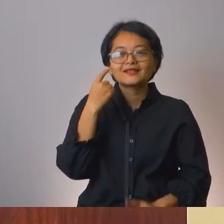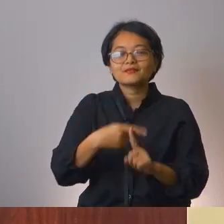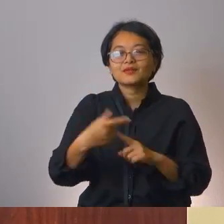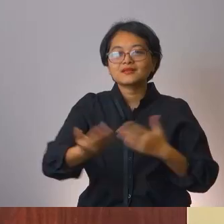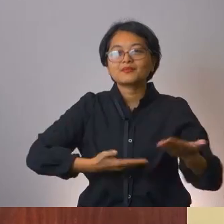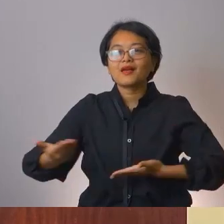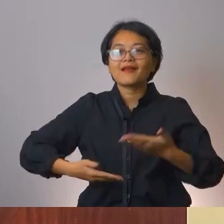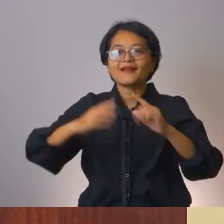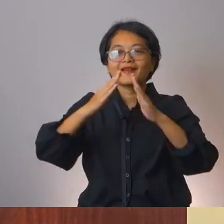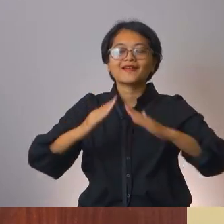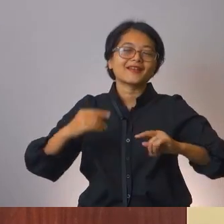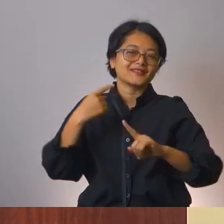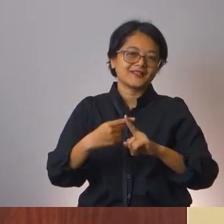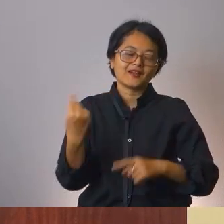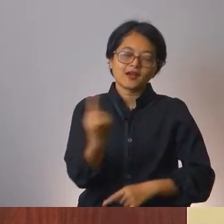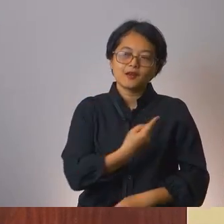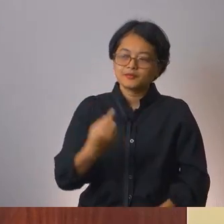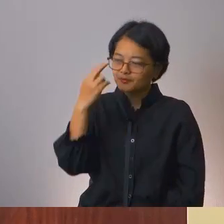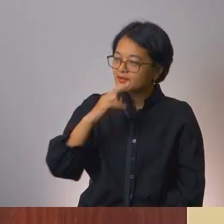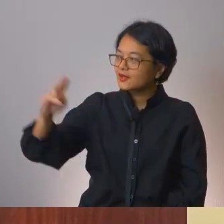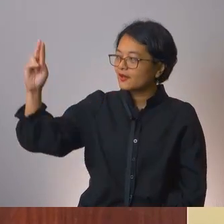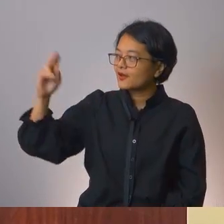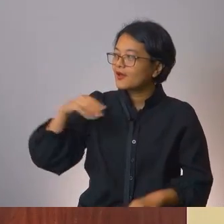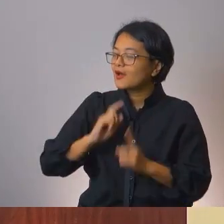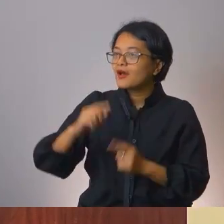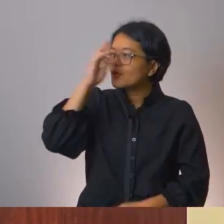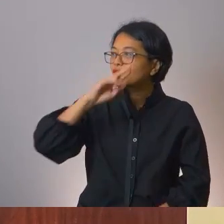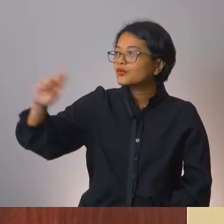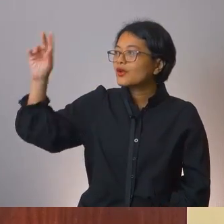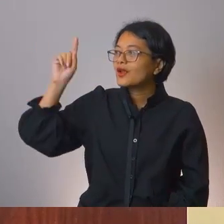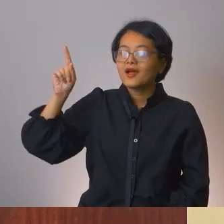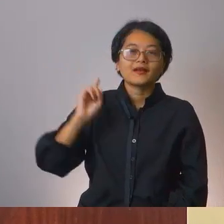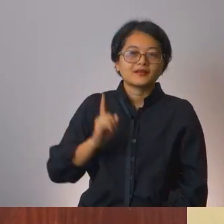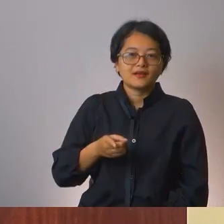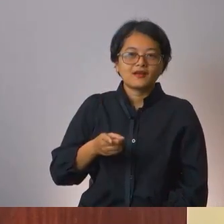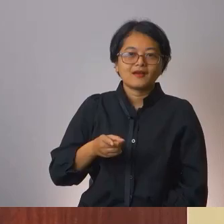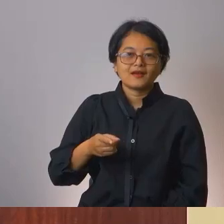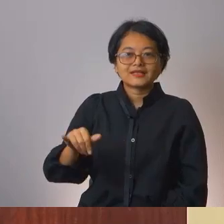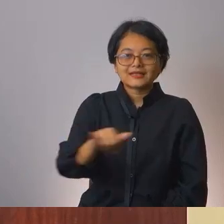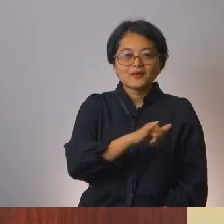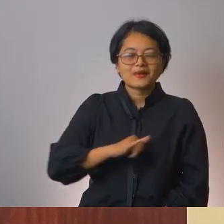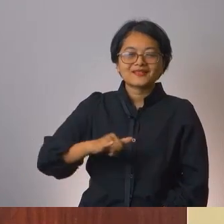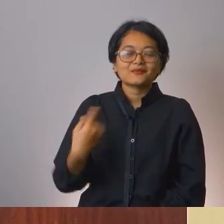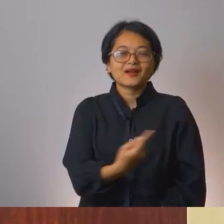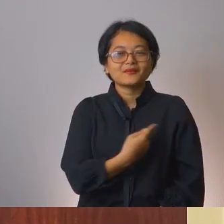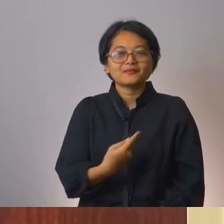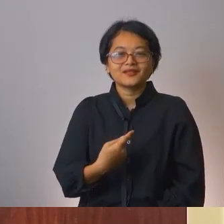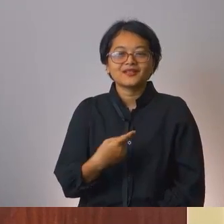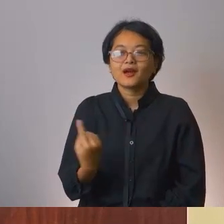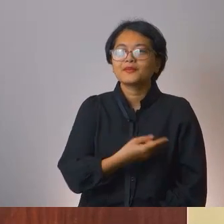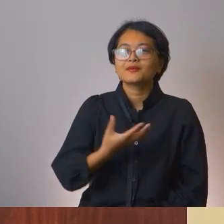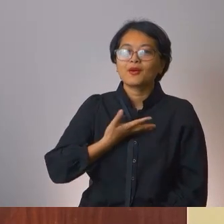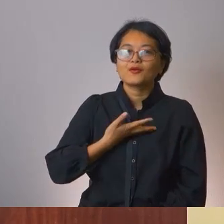Kami percaya jika Tuhan ada bersama-sama dengan kami, maka kami akan mampu menjadi saksi yang benar